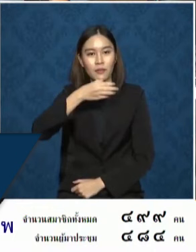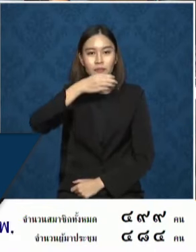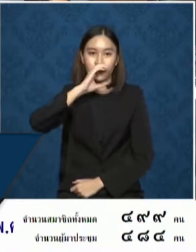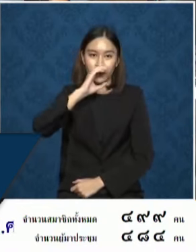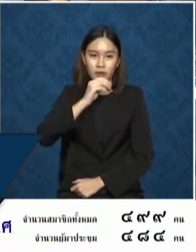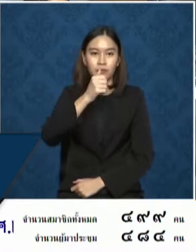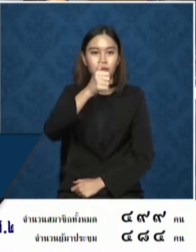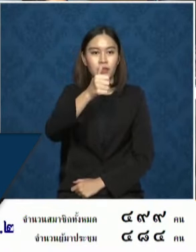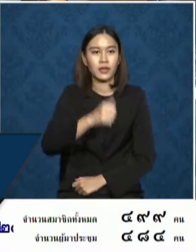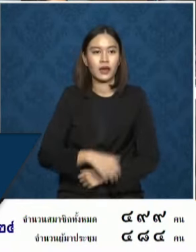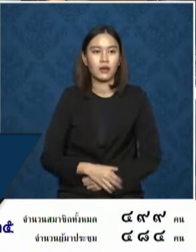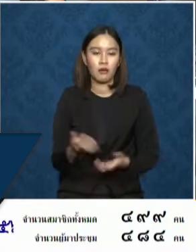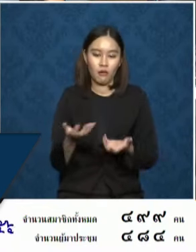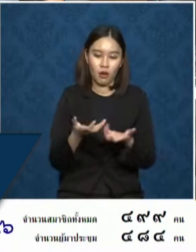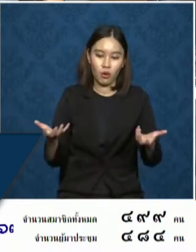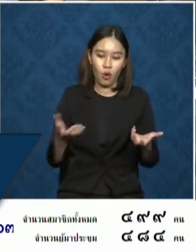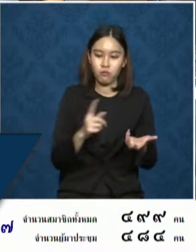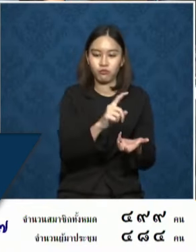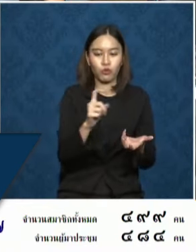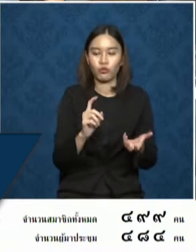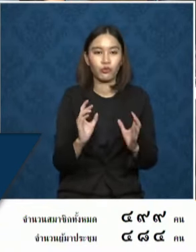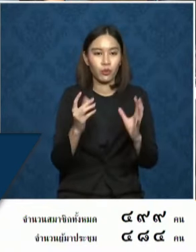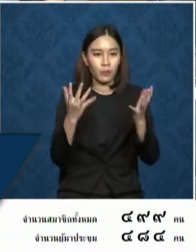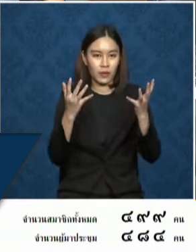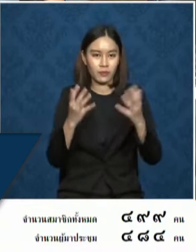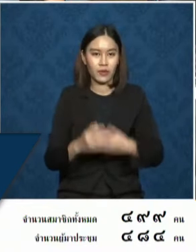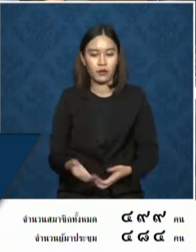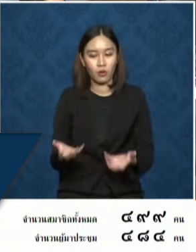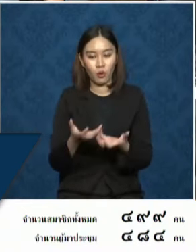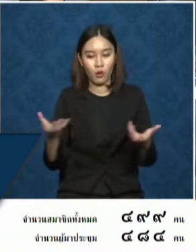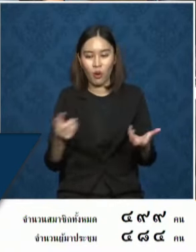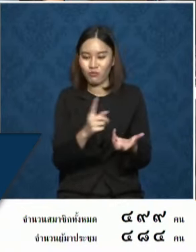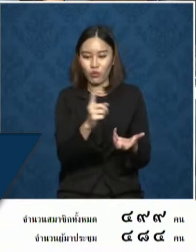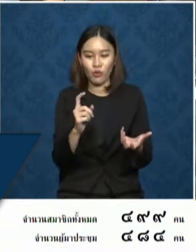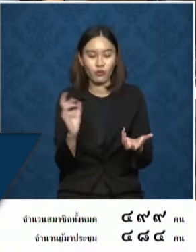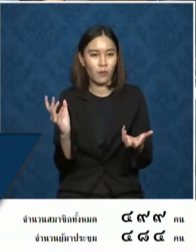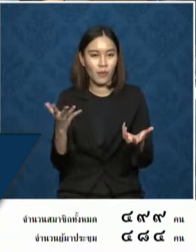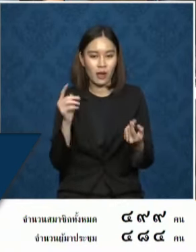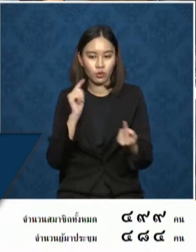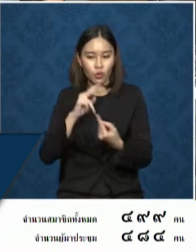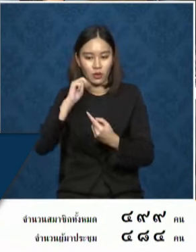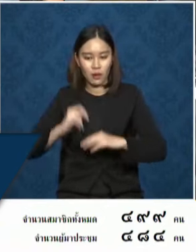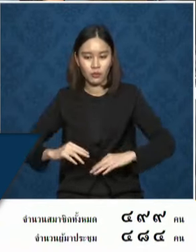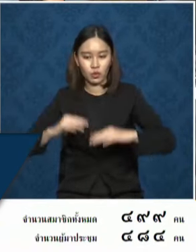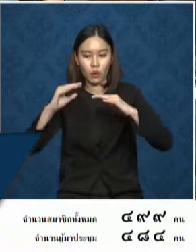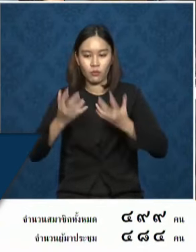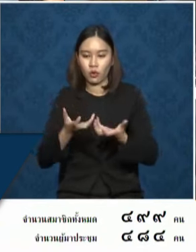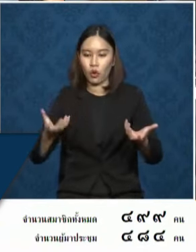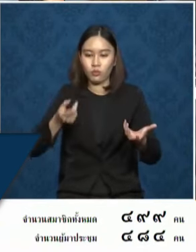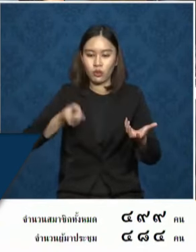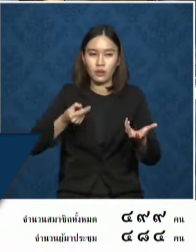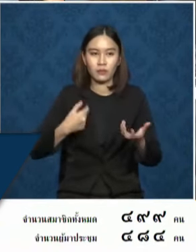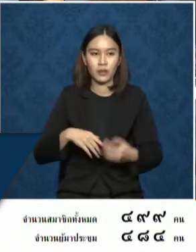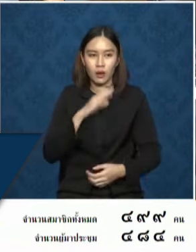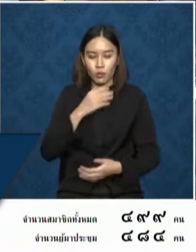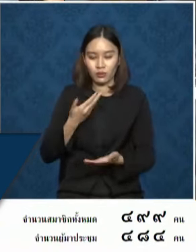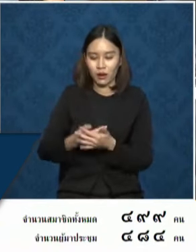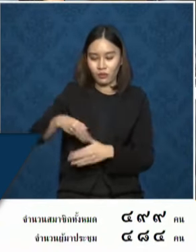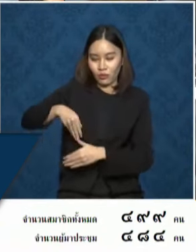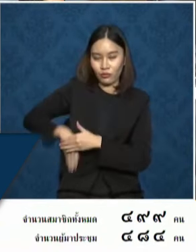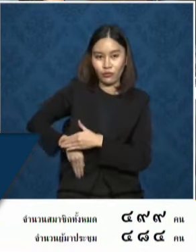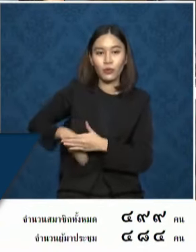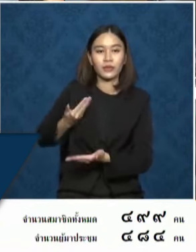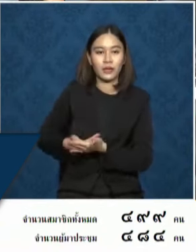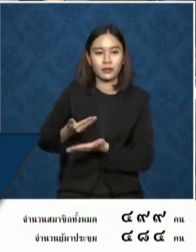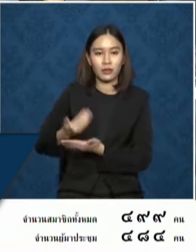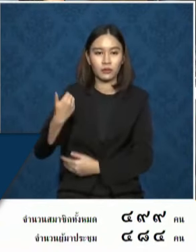ได้ทรัพย์สินไม่หายนะครับไม่สูญเสียสูญเปล่าไปกับภัยพิบัติหลวงกระเป๋าต้องเจอตังค์